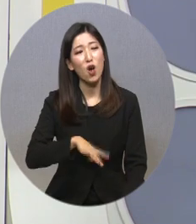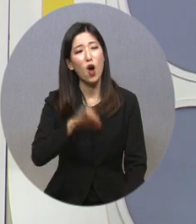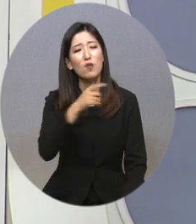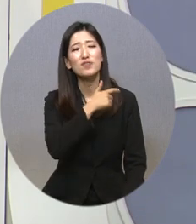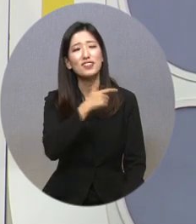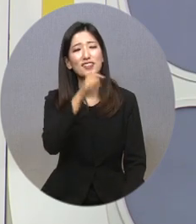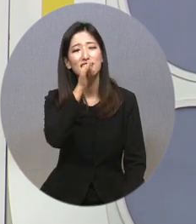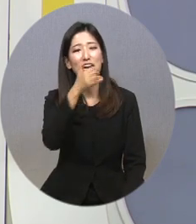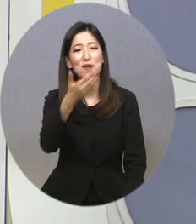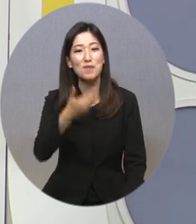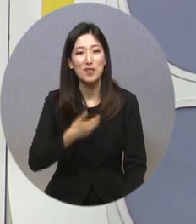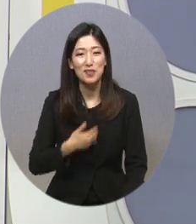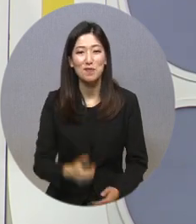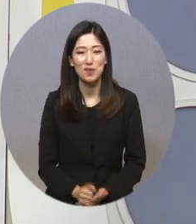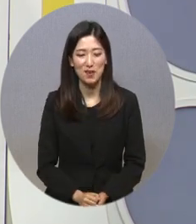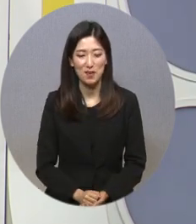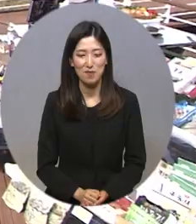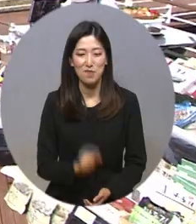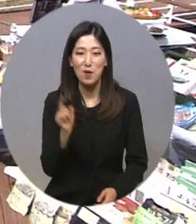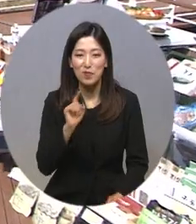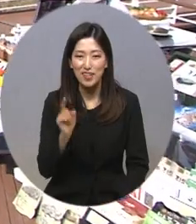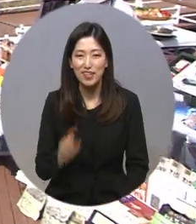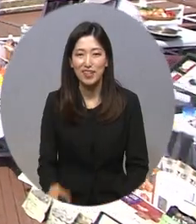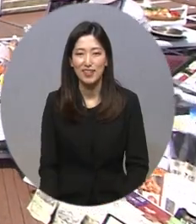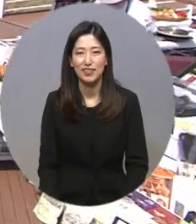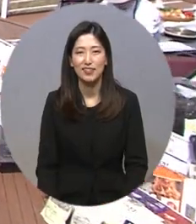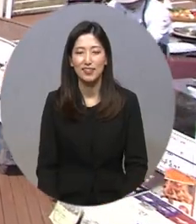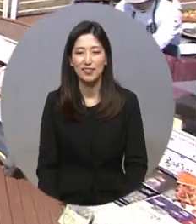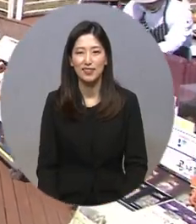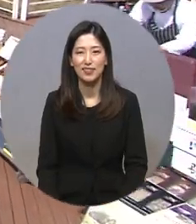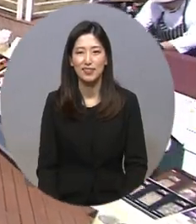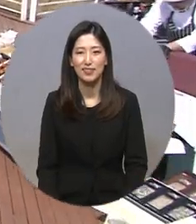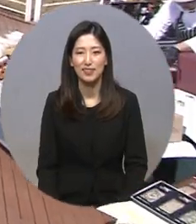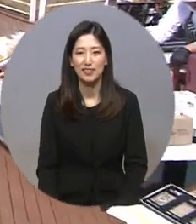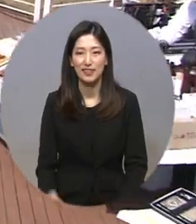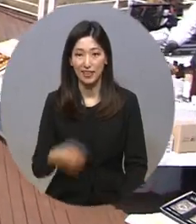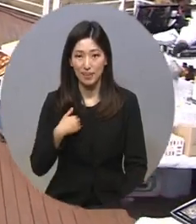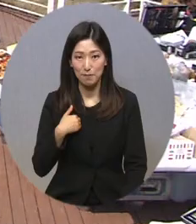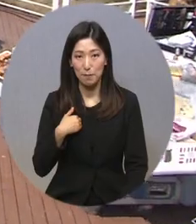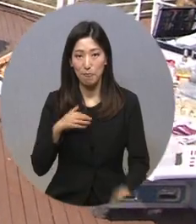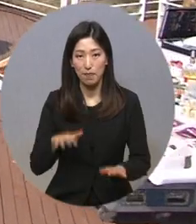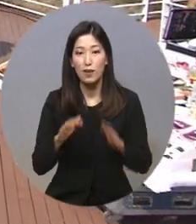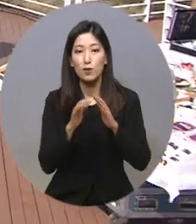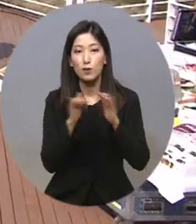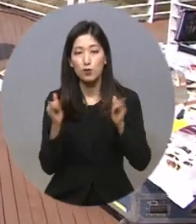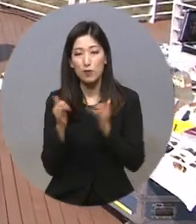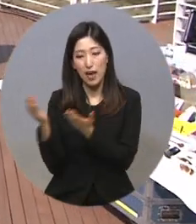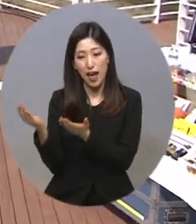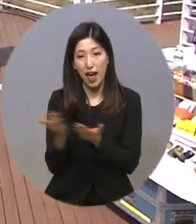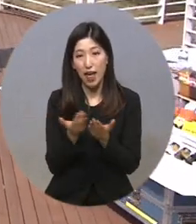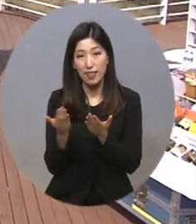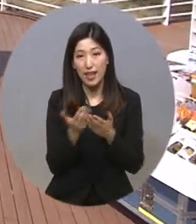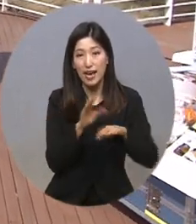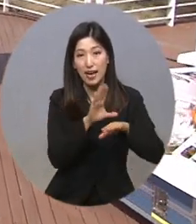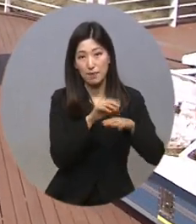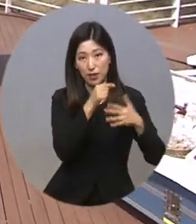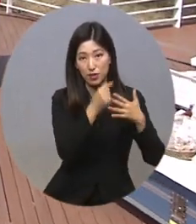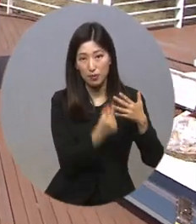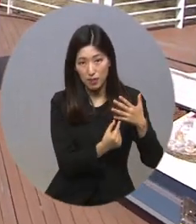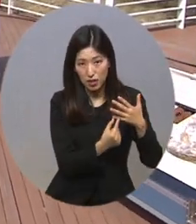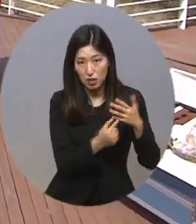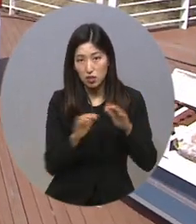큰 상입니다. 왜냐하면 저희가 진행하고 있는 이 국민안내양 TV와 전남도청에서